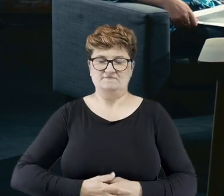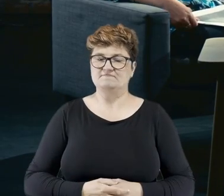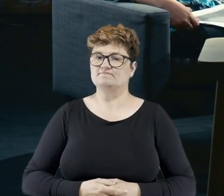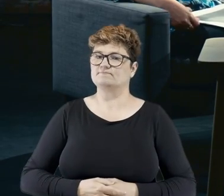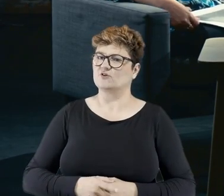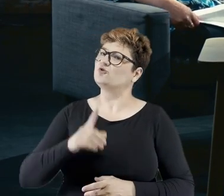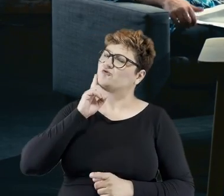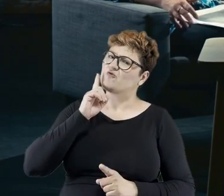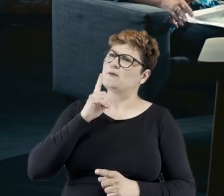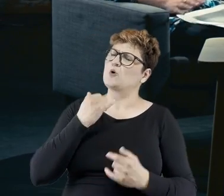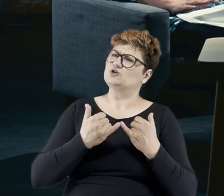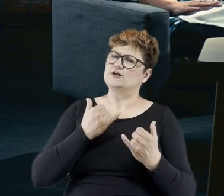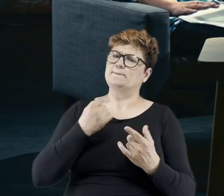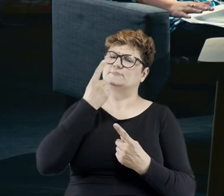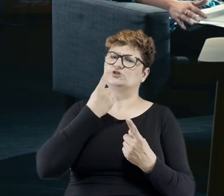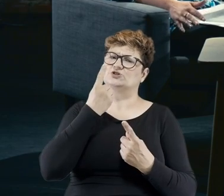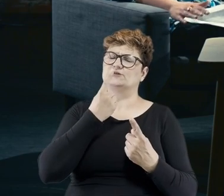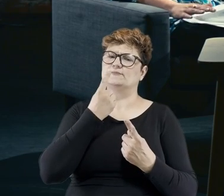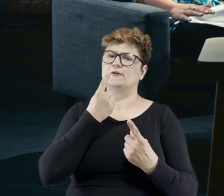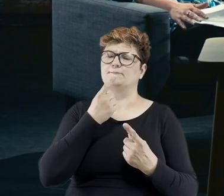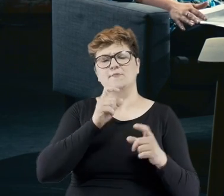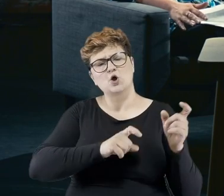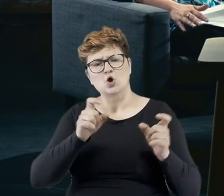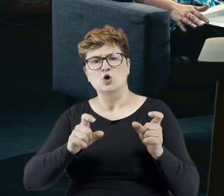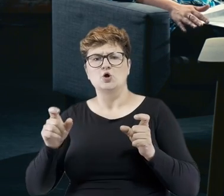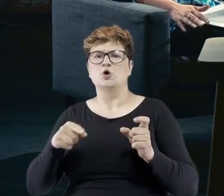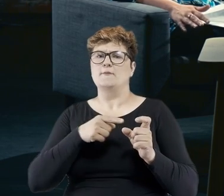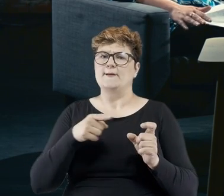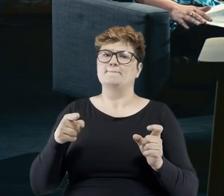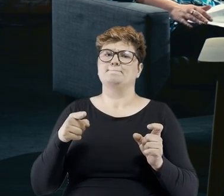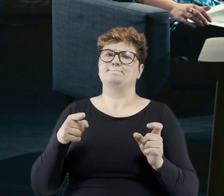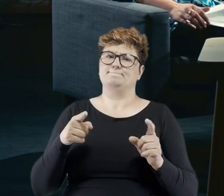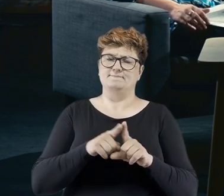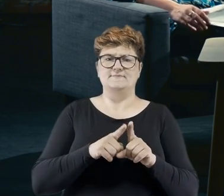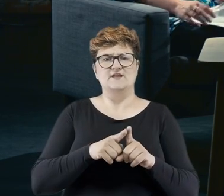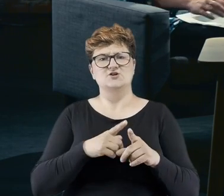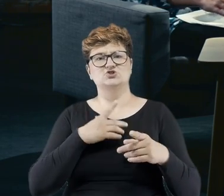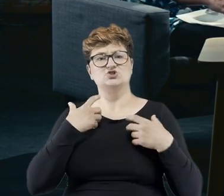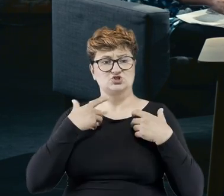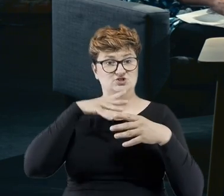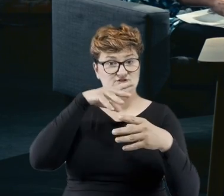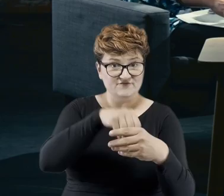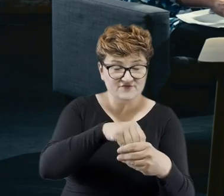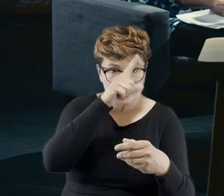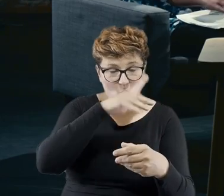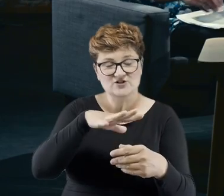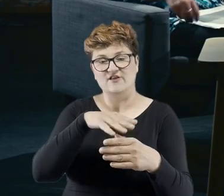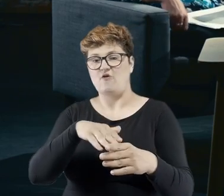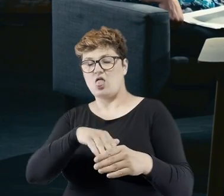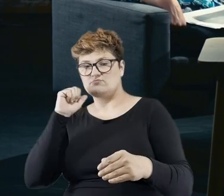tak, kiedy właśnie myślimy też właśnie o tych postaciach i o wyobcowaniu, bo